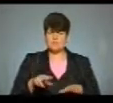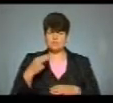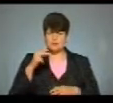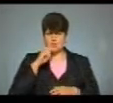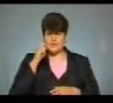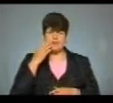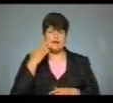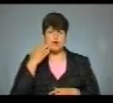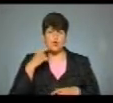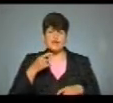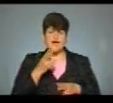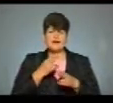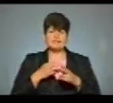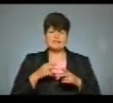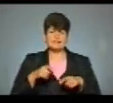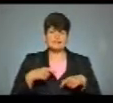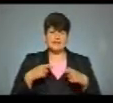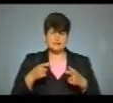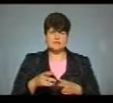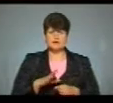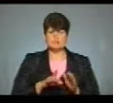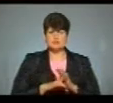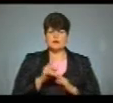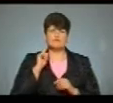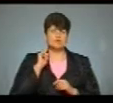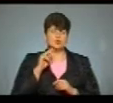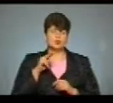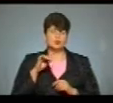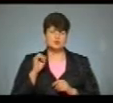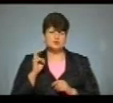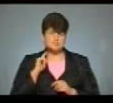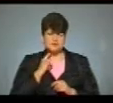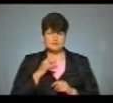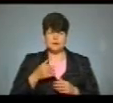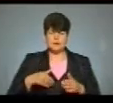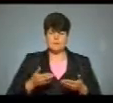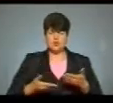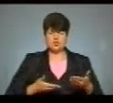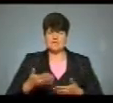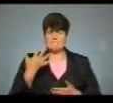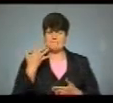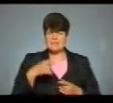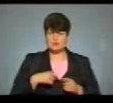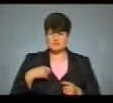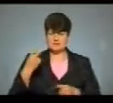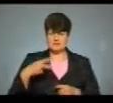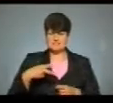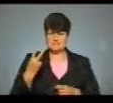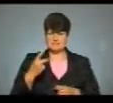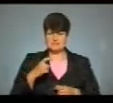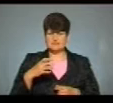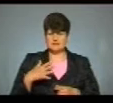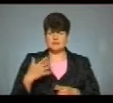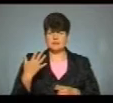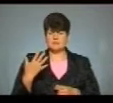України з легкої атлетики, який сьогодні розпочався в Луцьку. Дівчина прийшла 5 кілометрів за 22 хвилини 58